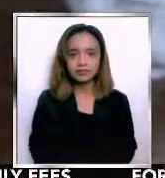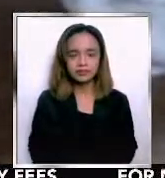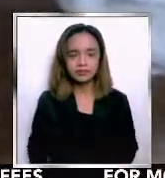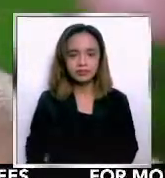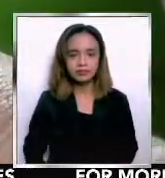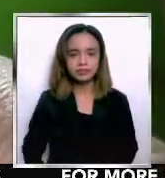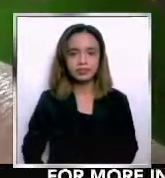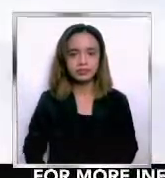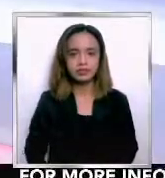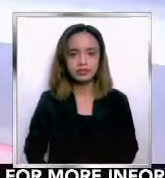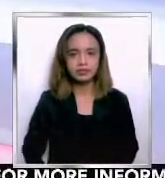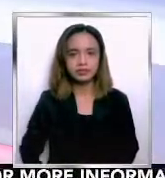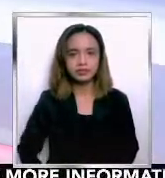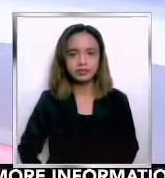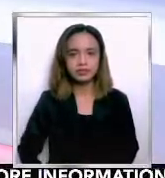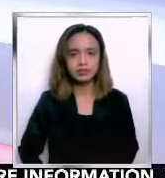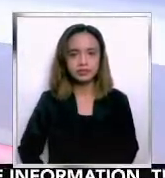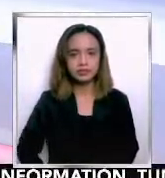24 Oras.